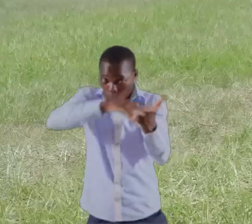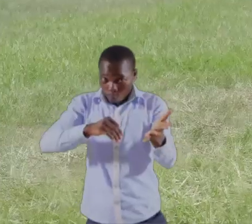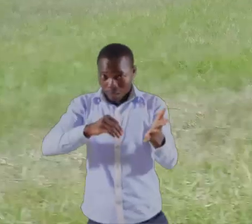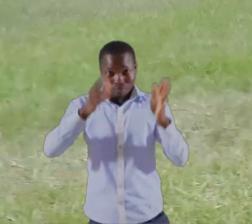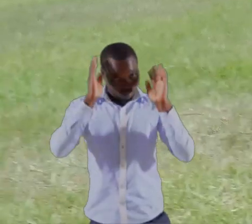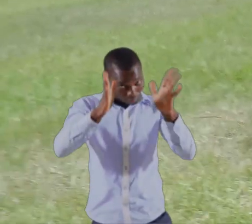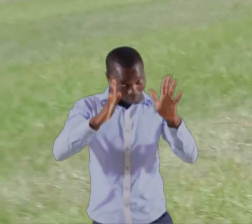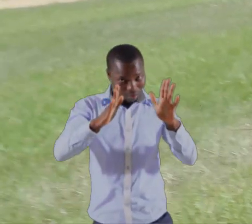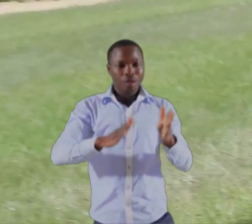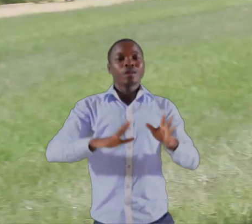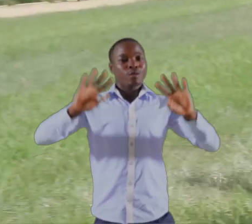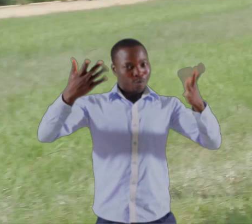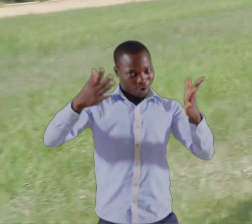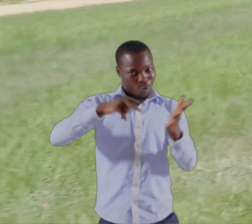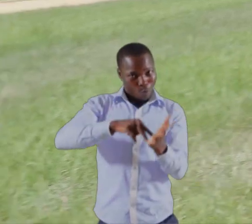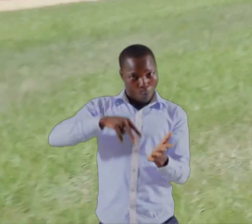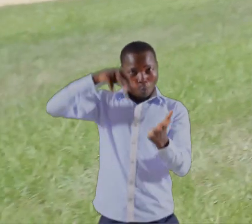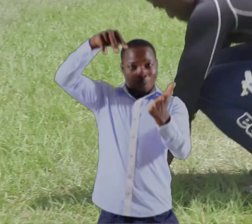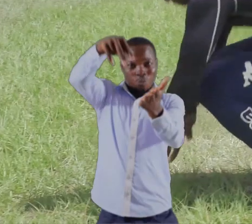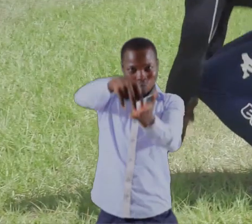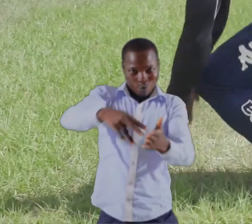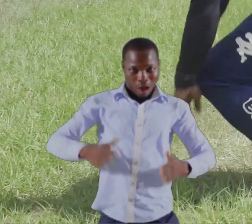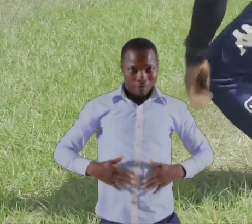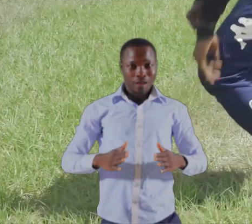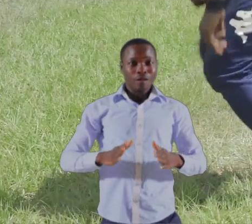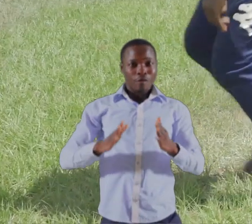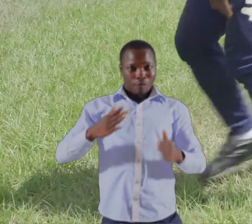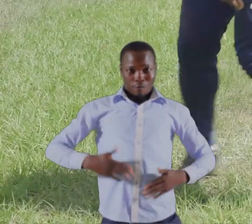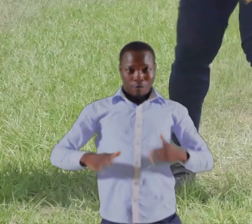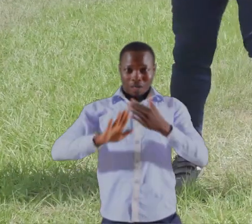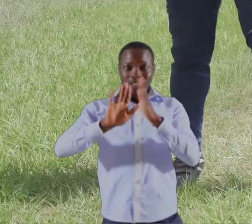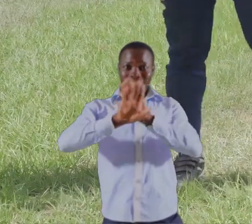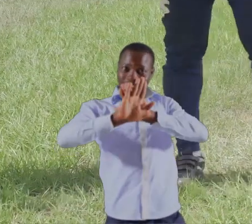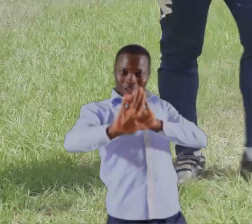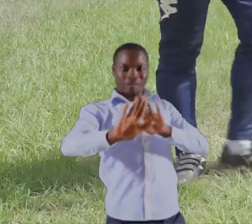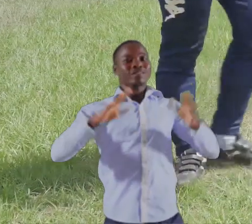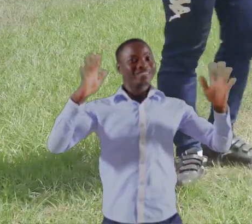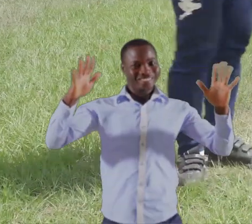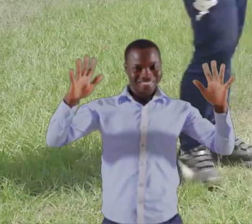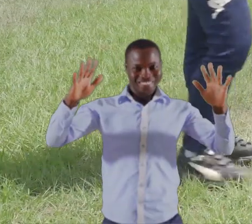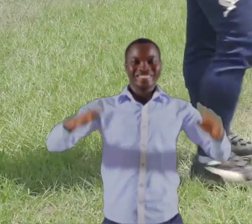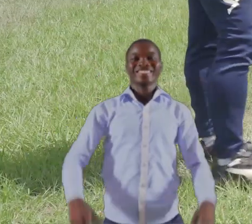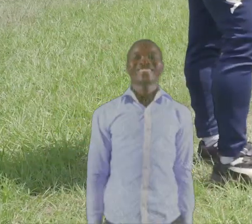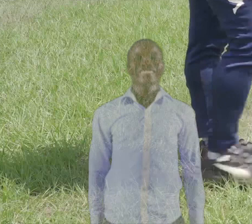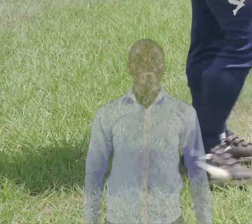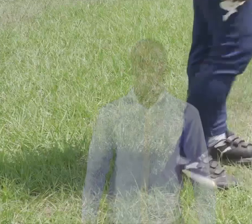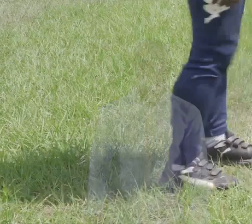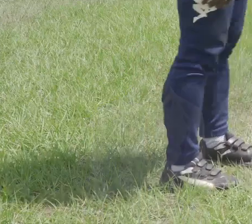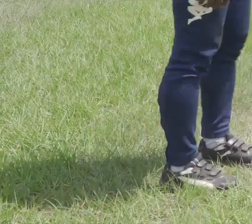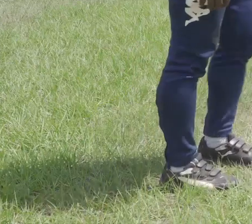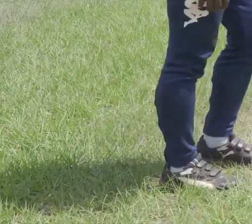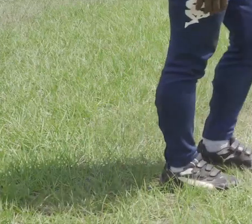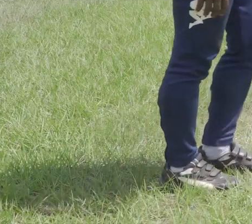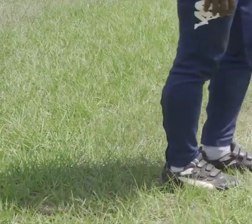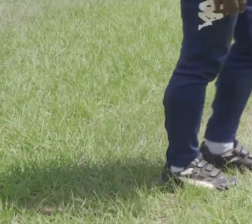Et hop, bravo. Deux pieds. Et c'est bon pour le saut. Chers élèves, c'est fini pour aujourd'hui.